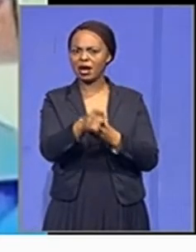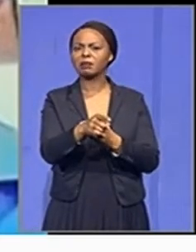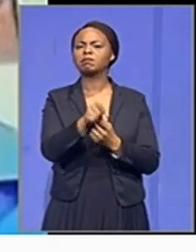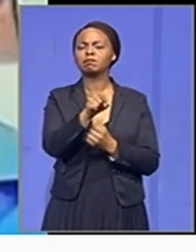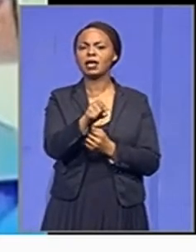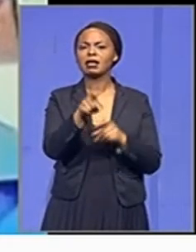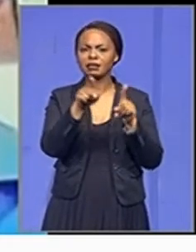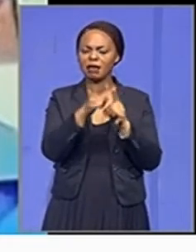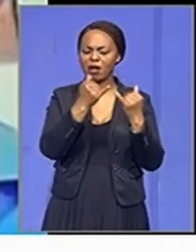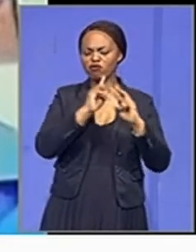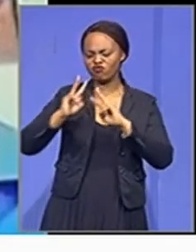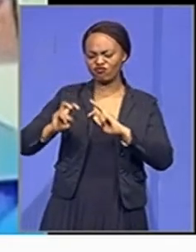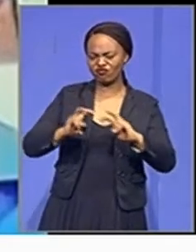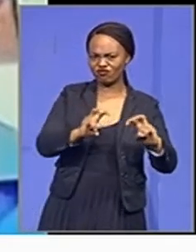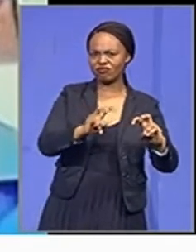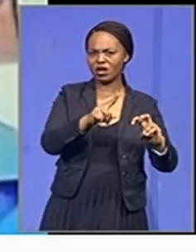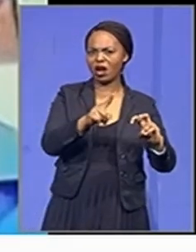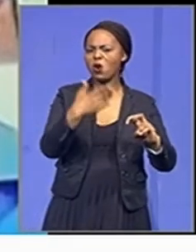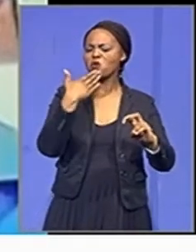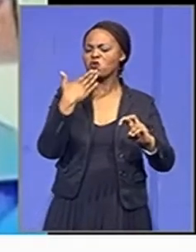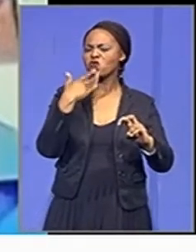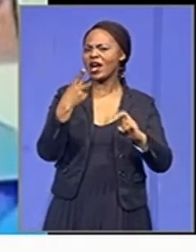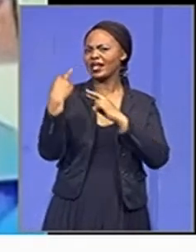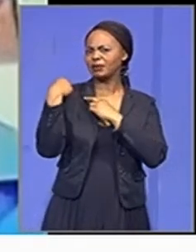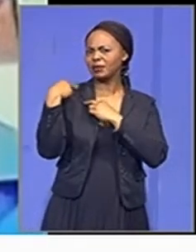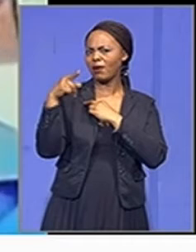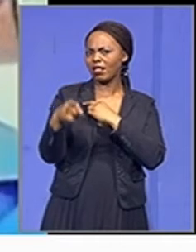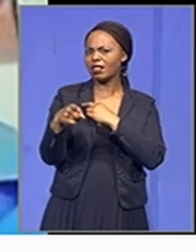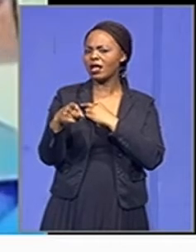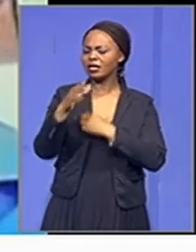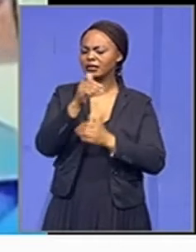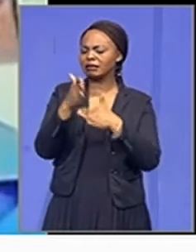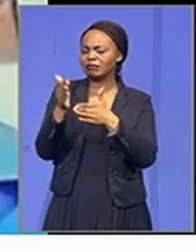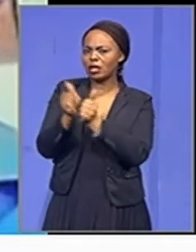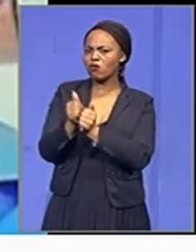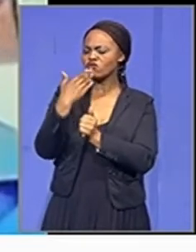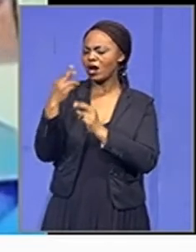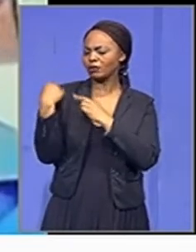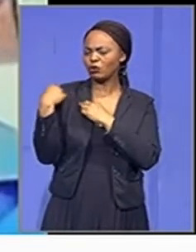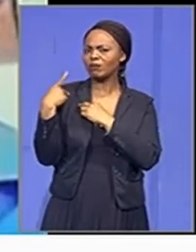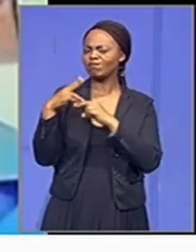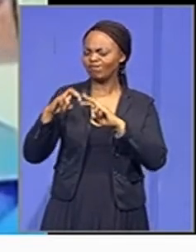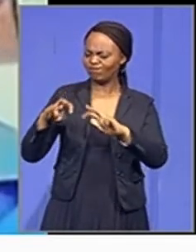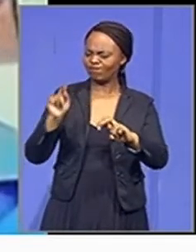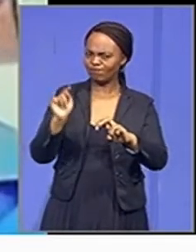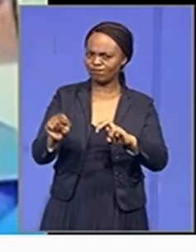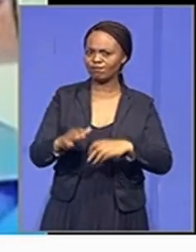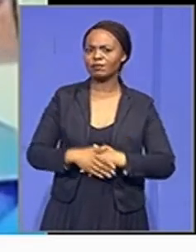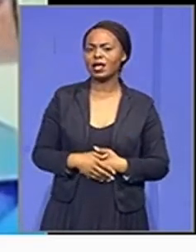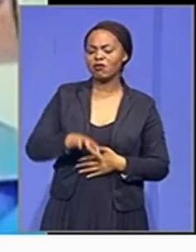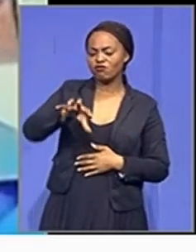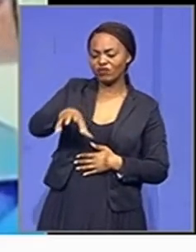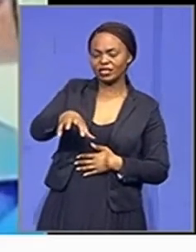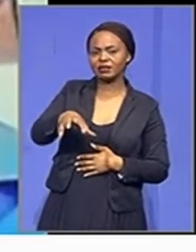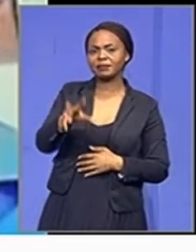tsewa dikgato kgalemo kgatlhanong le badiri ba ba rweleng maikarabelo, mme diphitlhelelo tseo tse di tlhagisitsweng ke kokwanatheo molao ya porofense ya Free